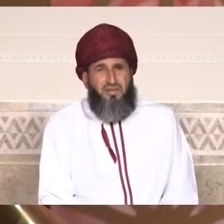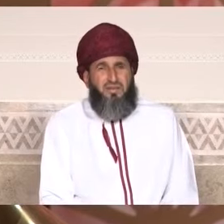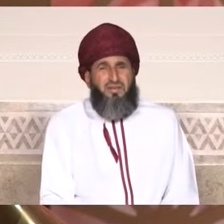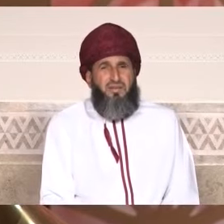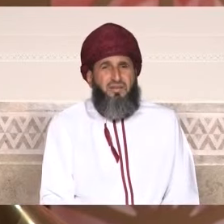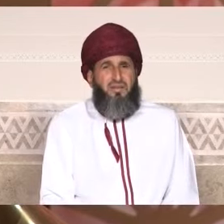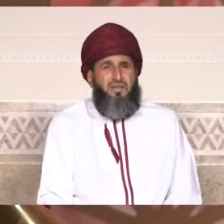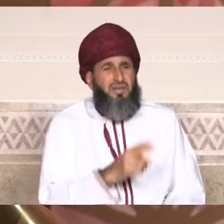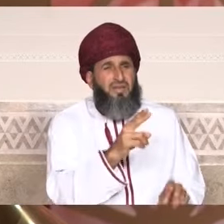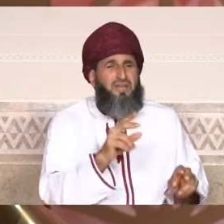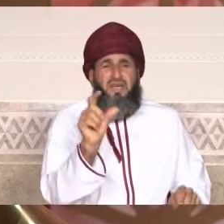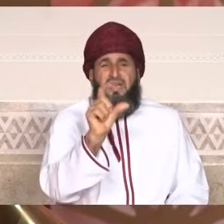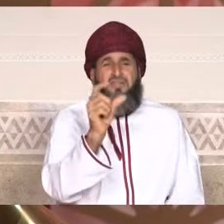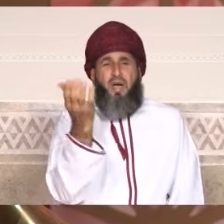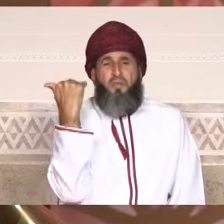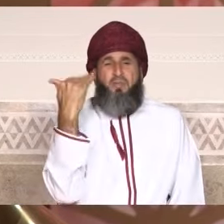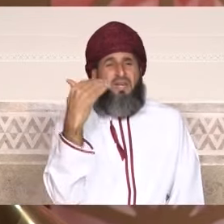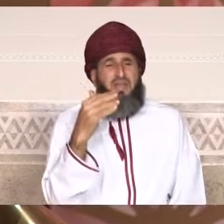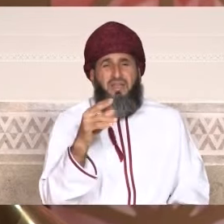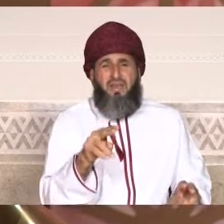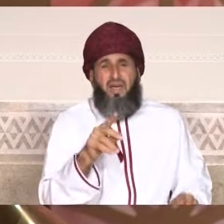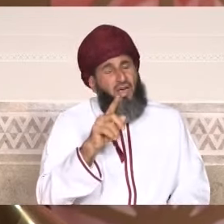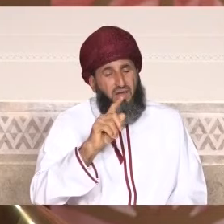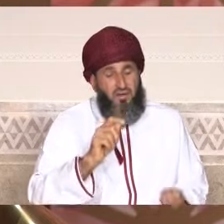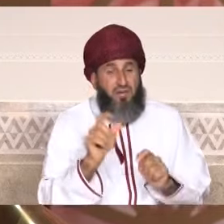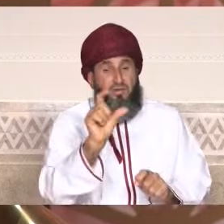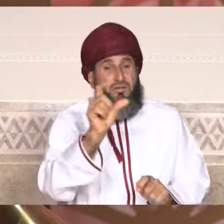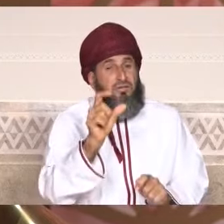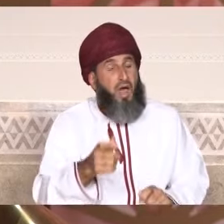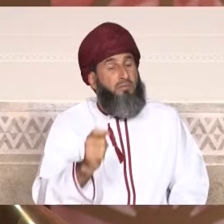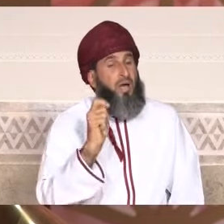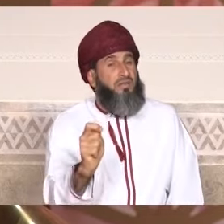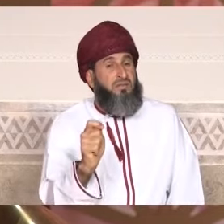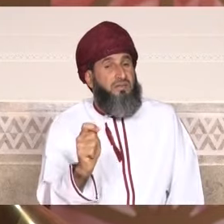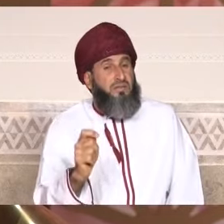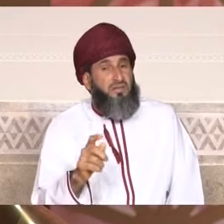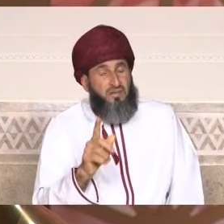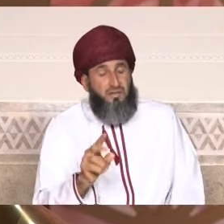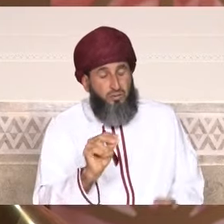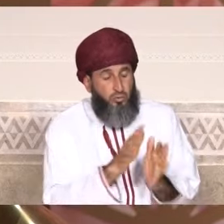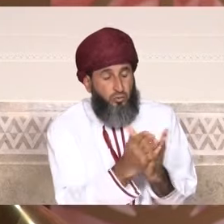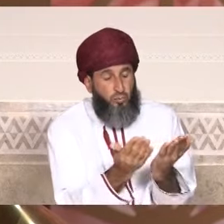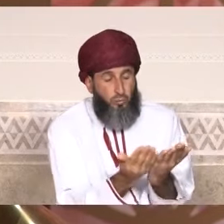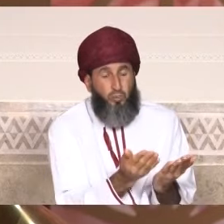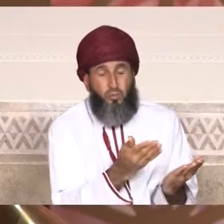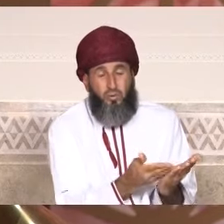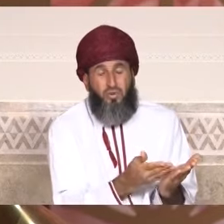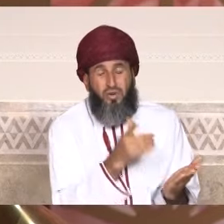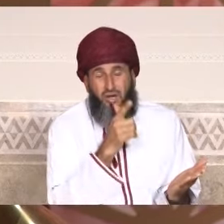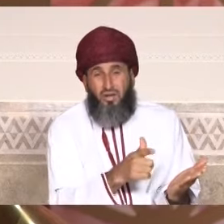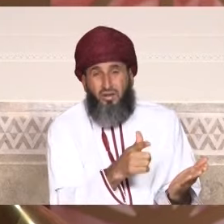فهذه من عادات أهل الجاهلية. لما نأتي إلى ما في كتاب الله عز وجل من أحكام شرعية